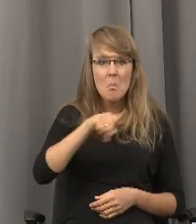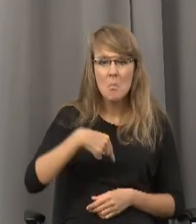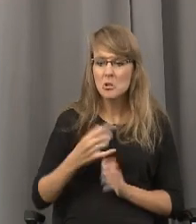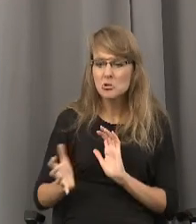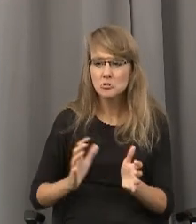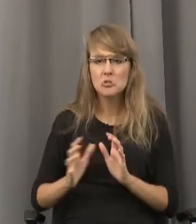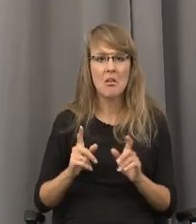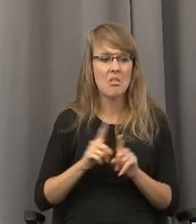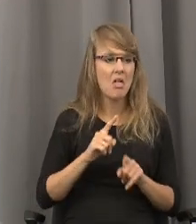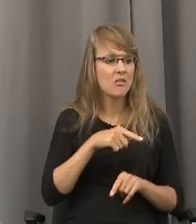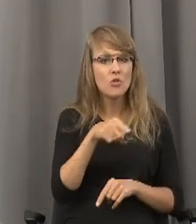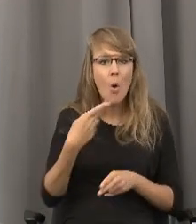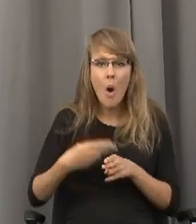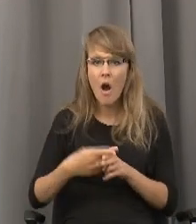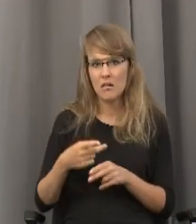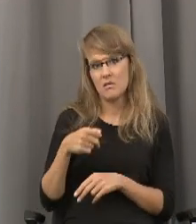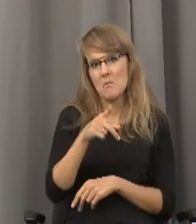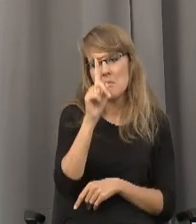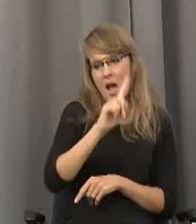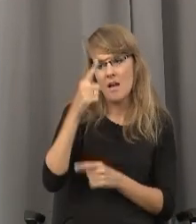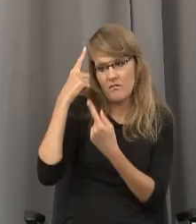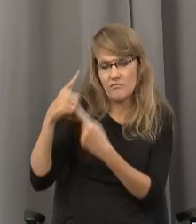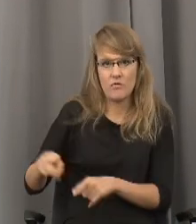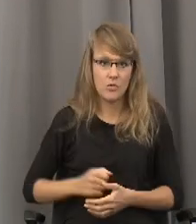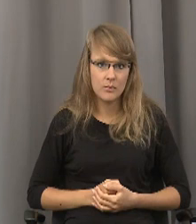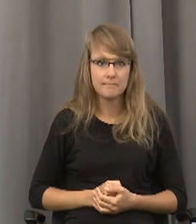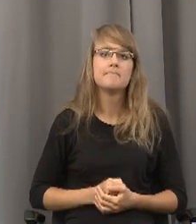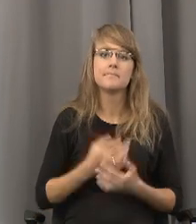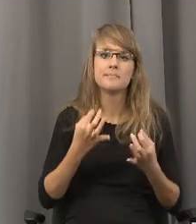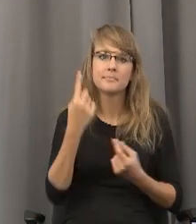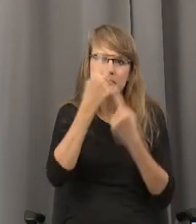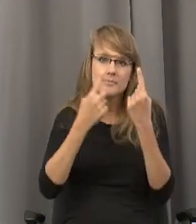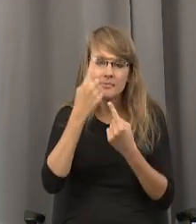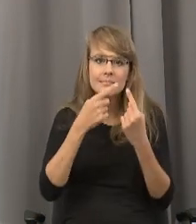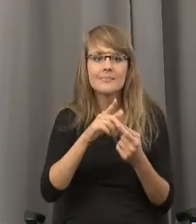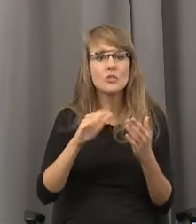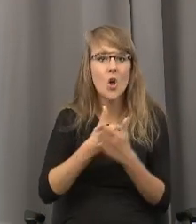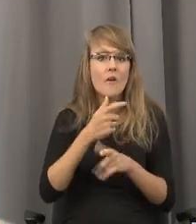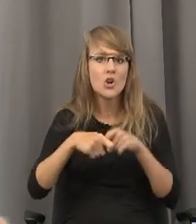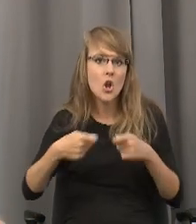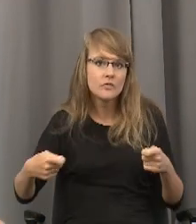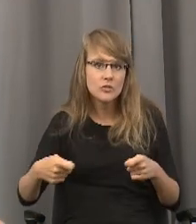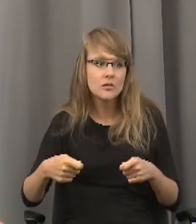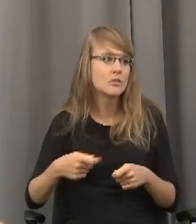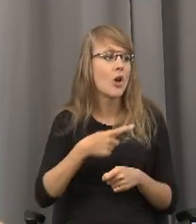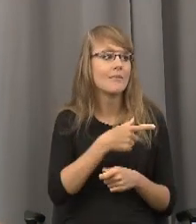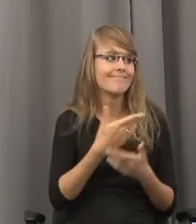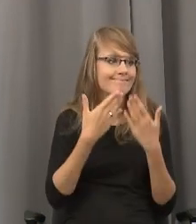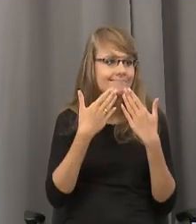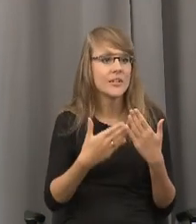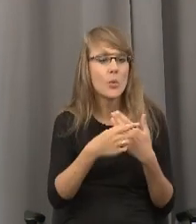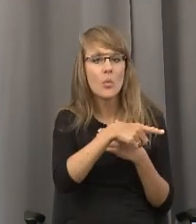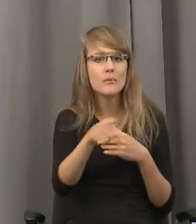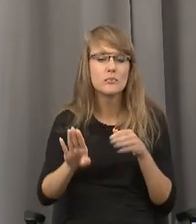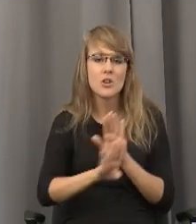tej sytuacji najistotniejszym środowiskiem aktywnie promującym wdrażania nowych rozwiązań są, i za co jeszcze raz dziękuję przedstawicielom